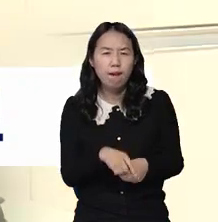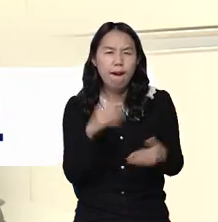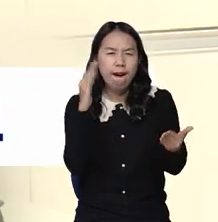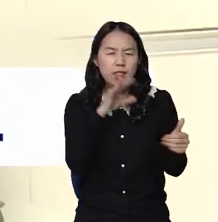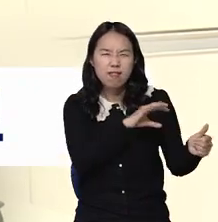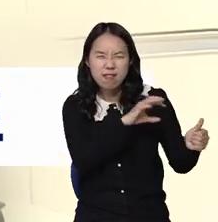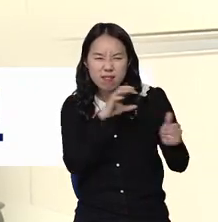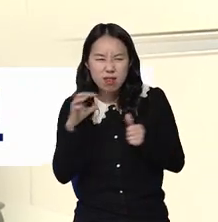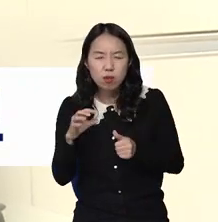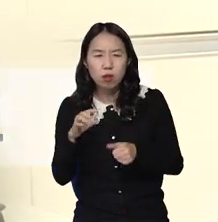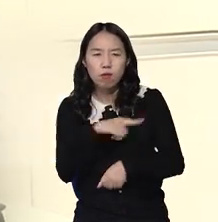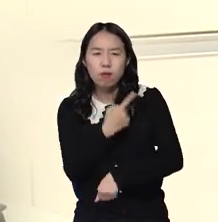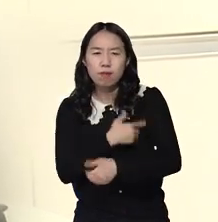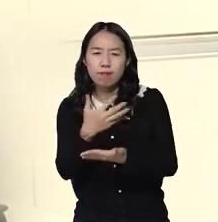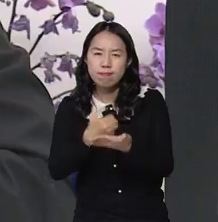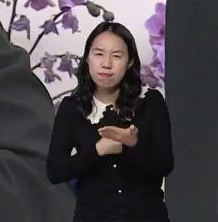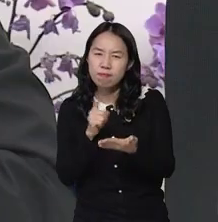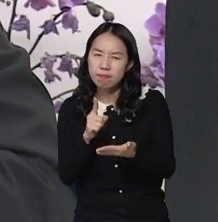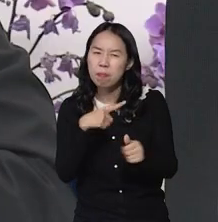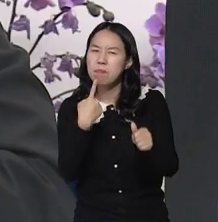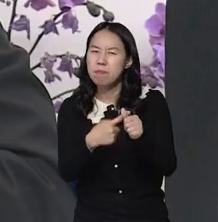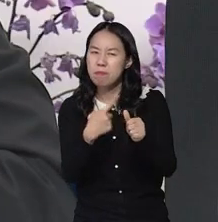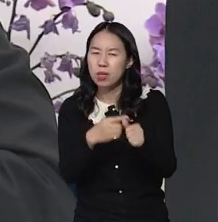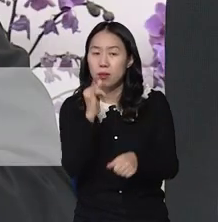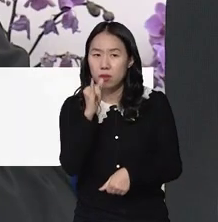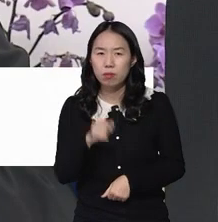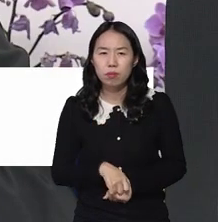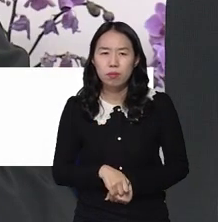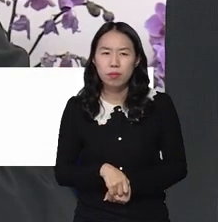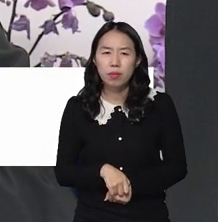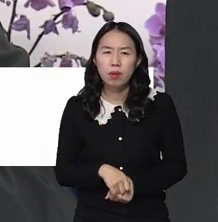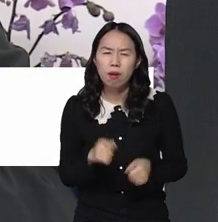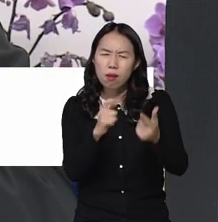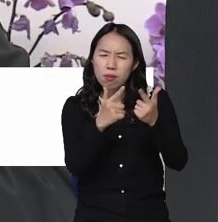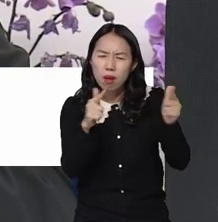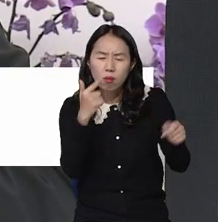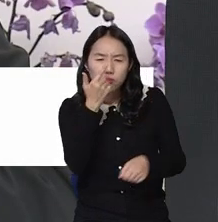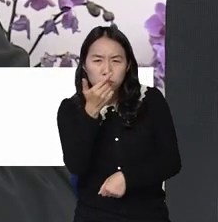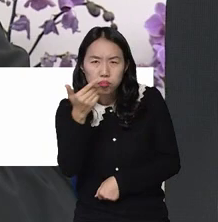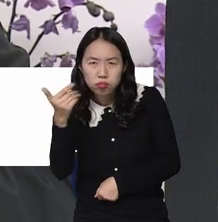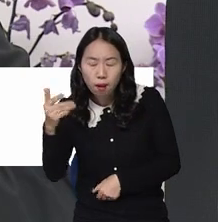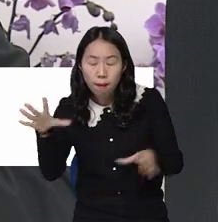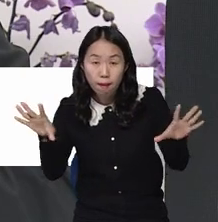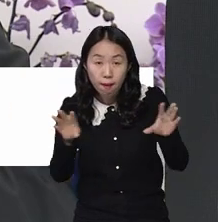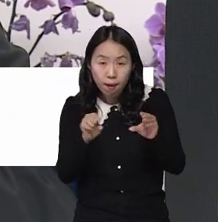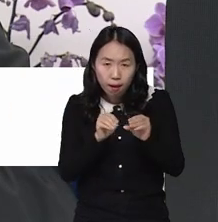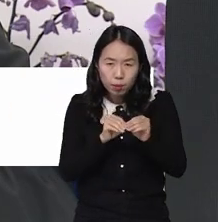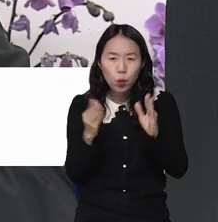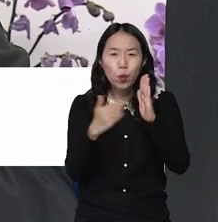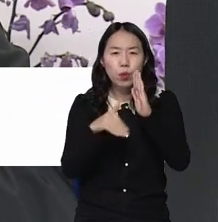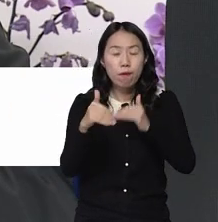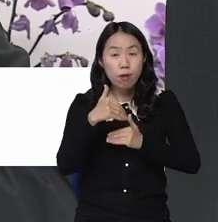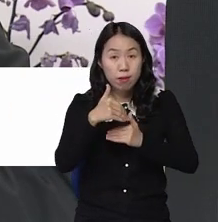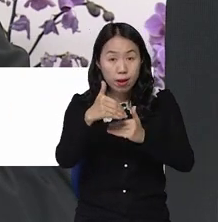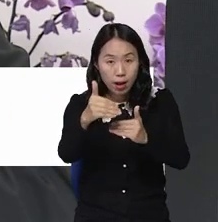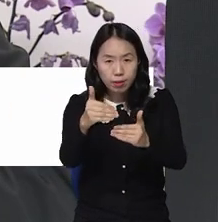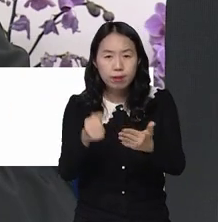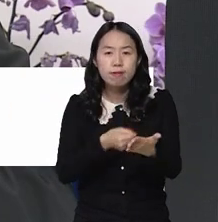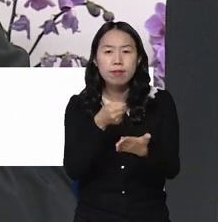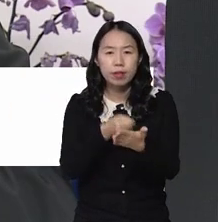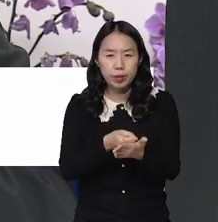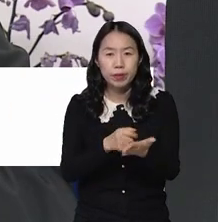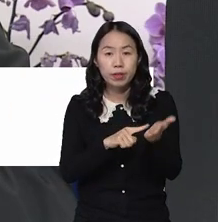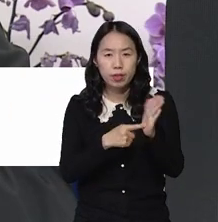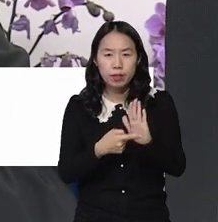지키려 한다는 비판이 나오고 있습니다. 다양한 의견들을 모아서 좀 합리적인 공론화 과정을 통해서 의사결정이 도출될